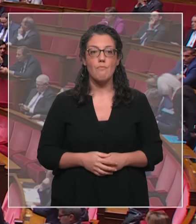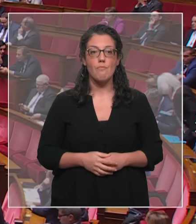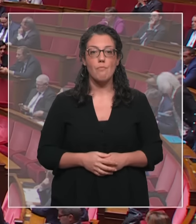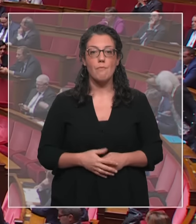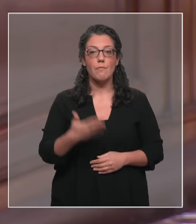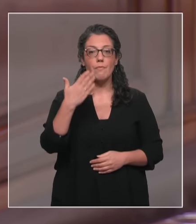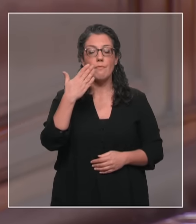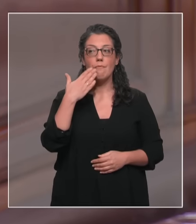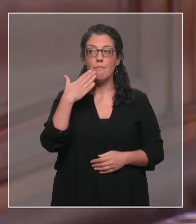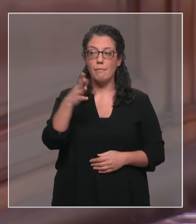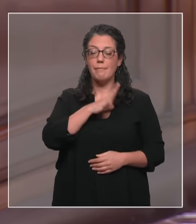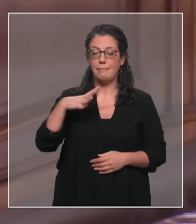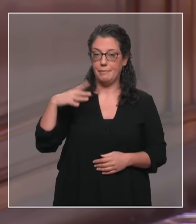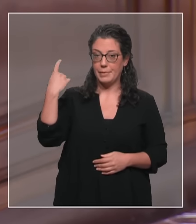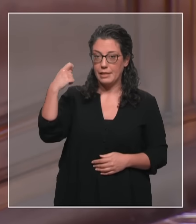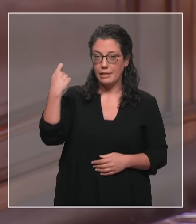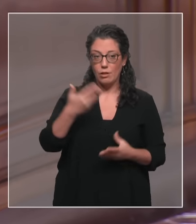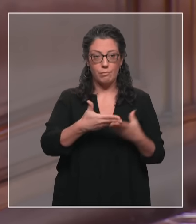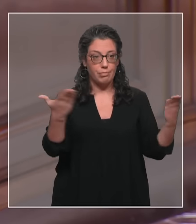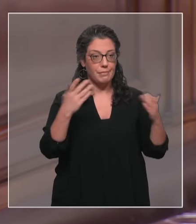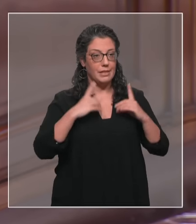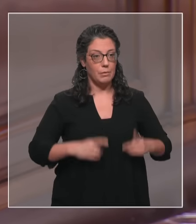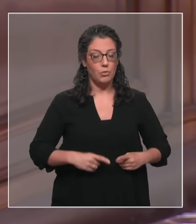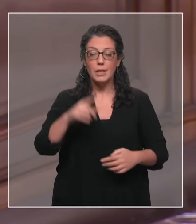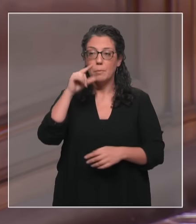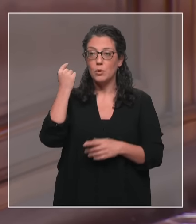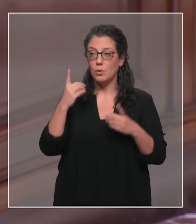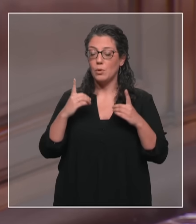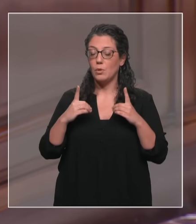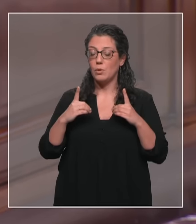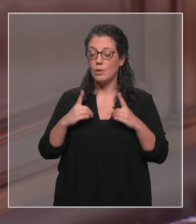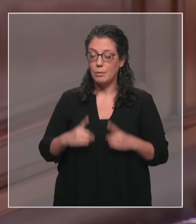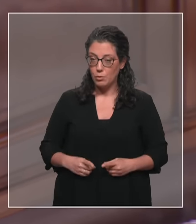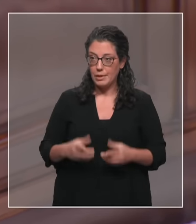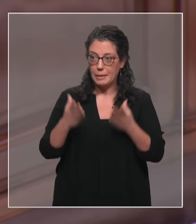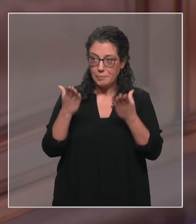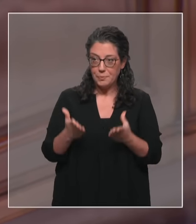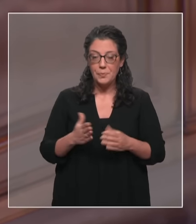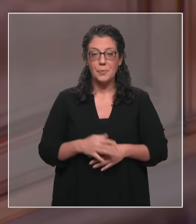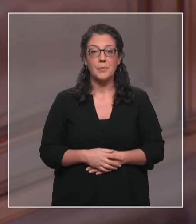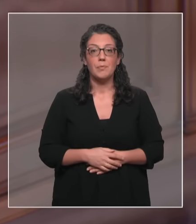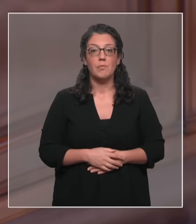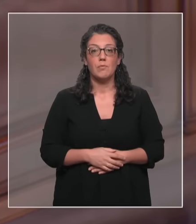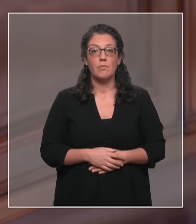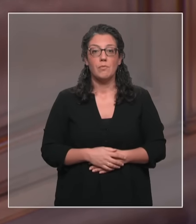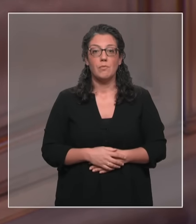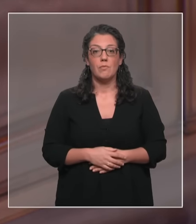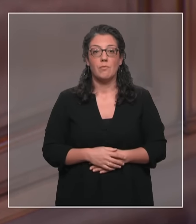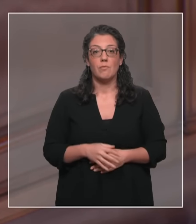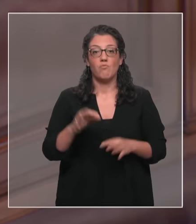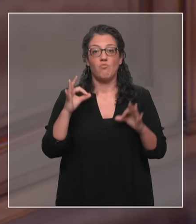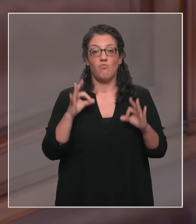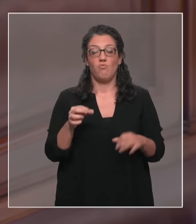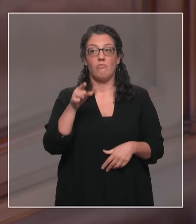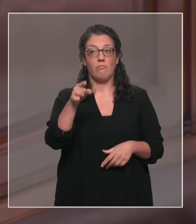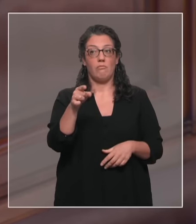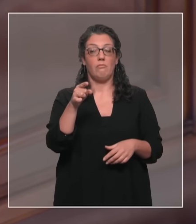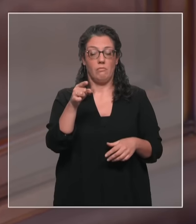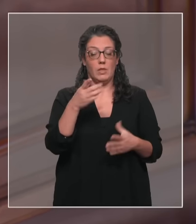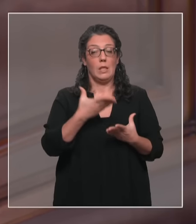Merci, Madame la Présidente, Mesdames et Messieurs les députés, Monsieur le député Nilor. Vous avez rappelé les conditions exceptionnelles que